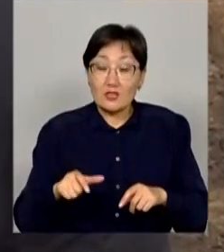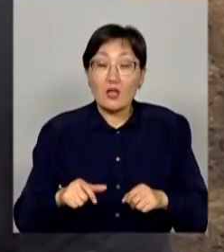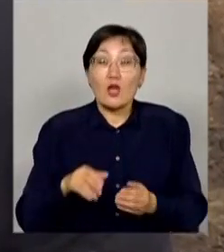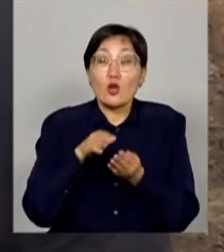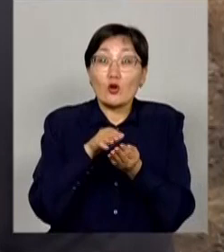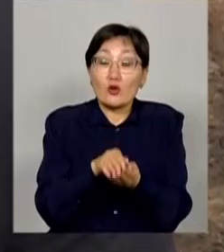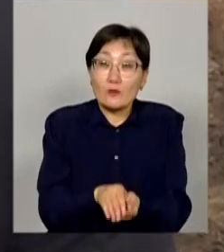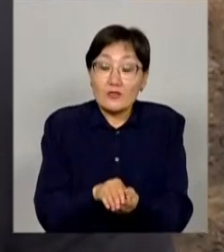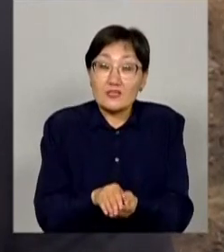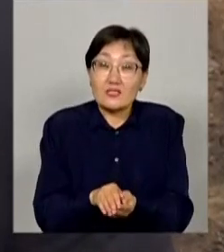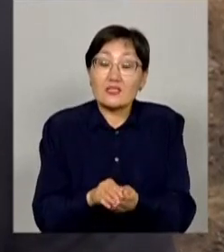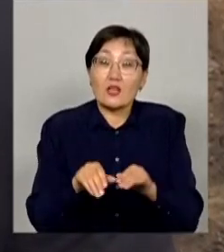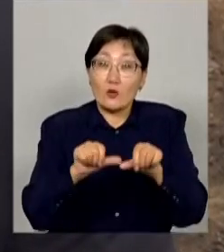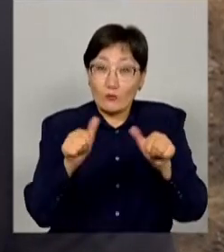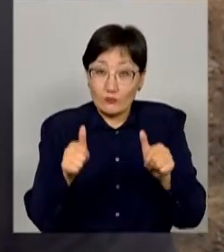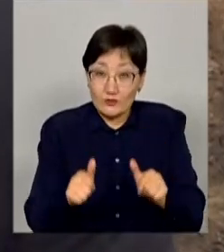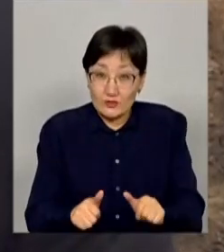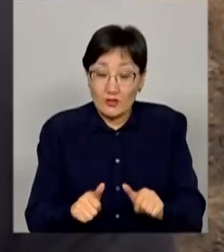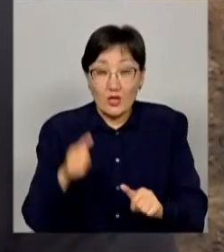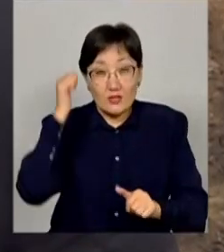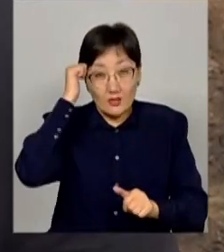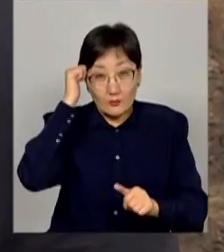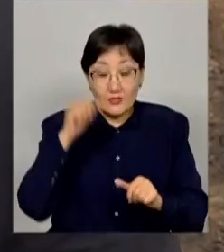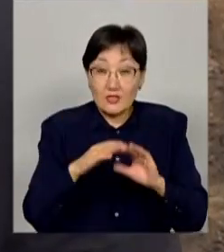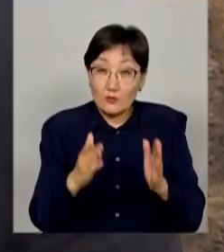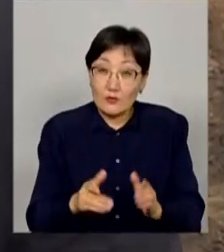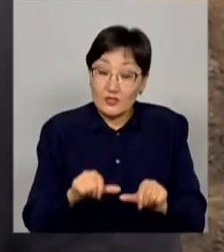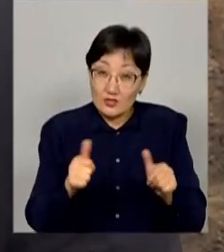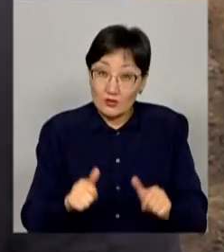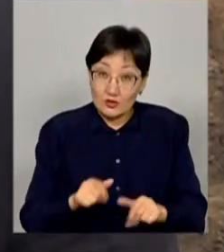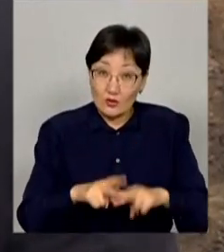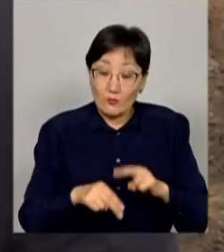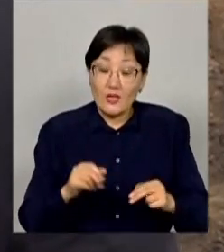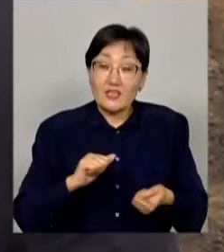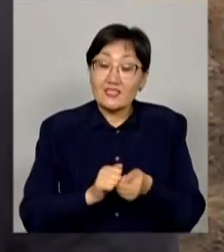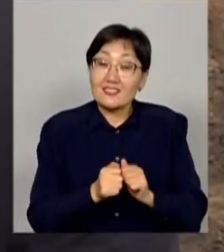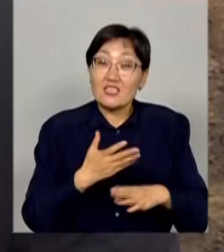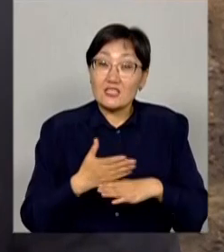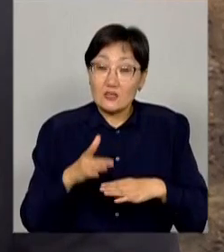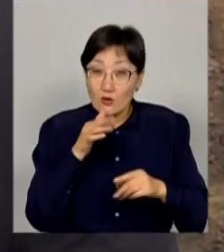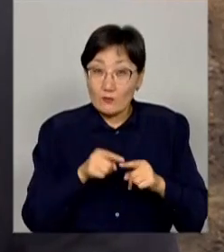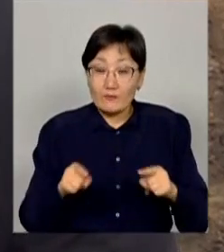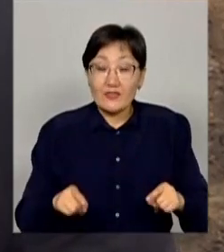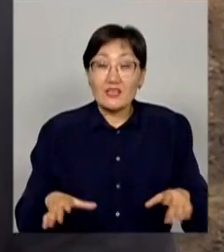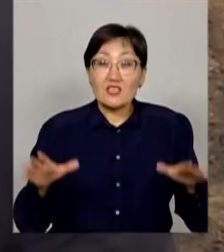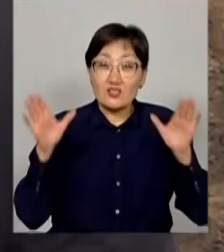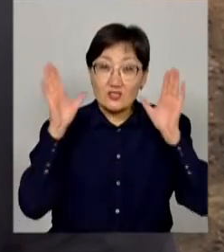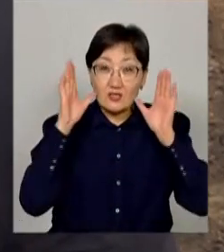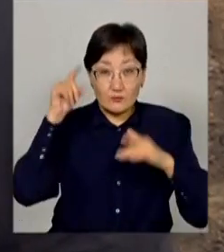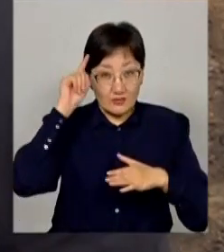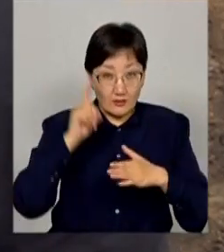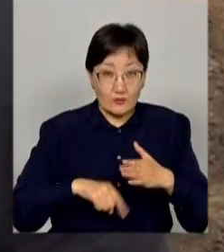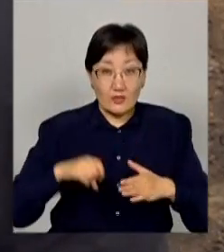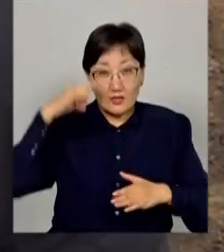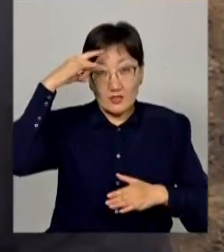басына қойылатын белгі тас ретінде тарихта белгілі бұл тастарды кейінгі кезеңдерде ислам дініне біздің